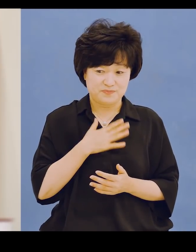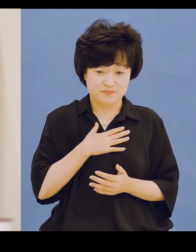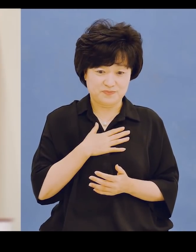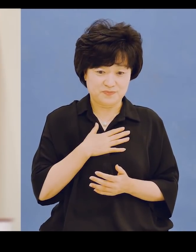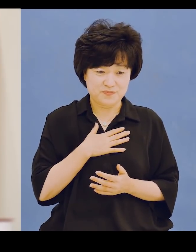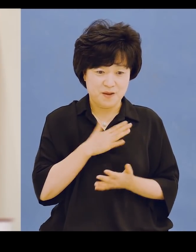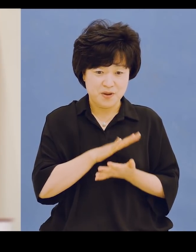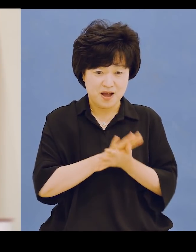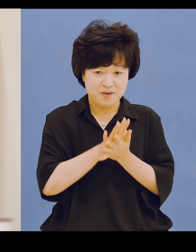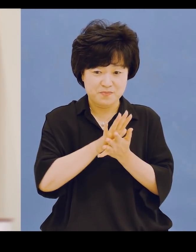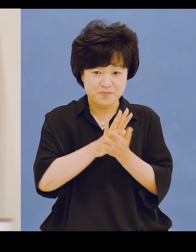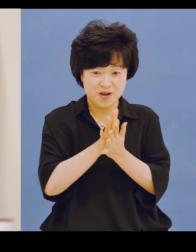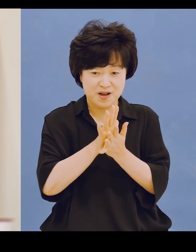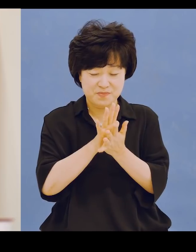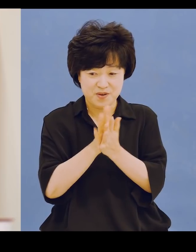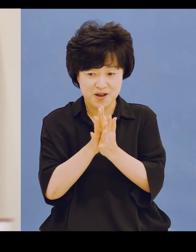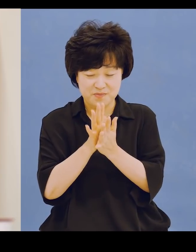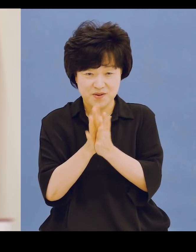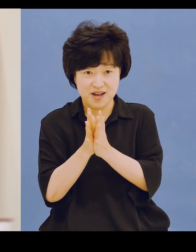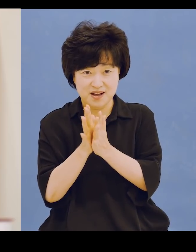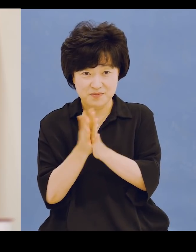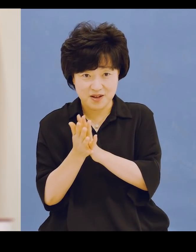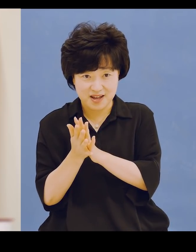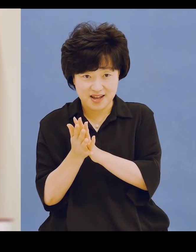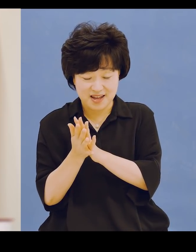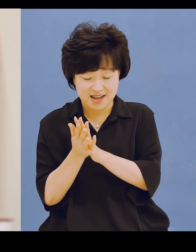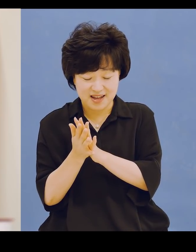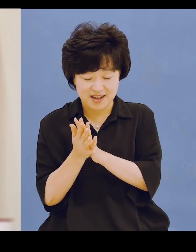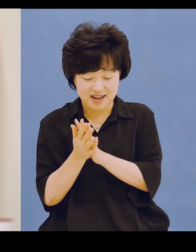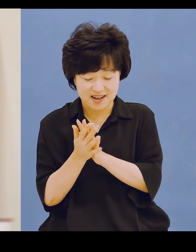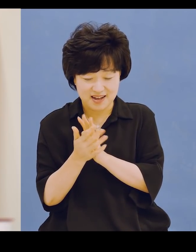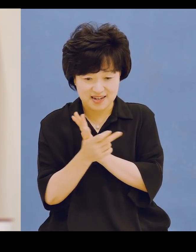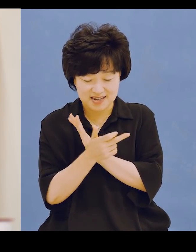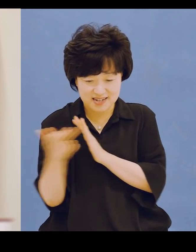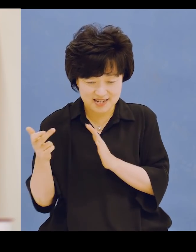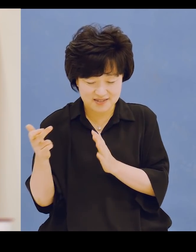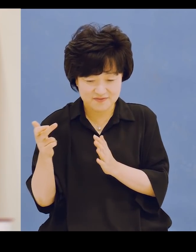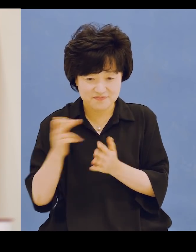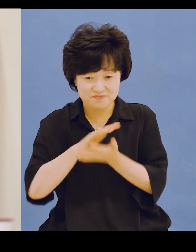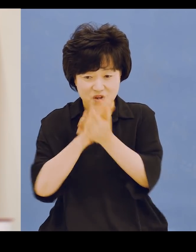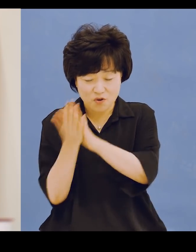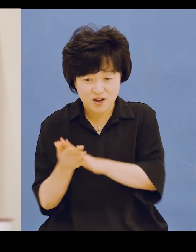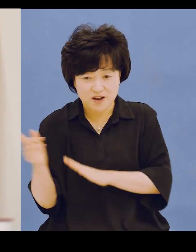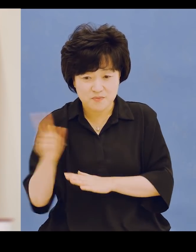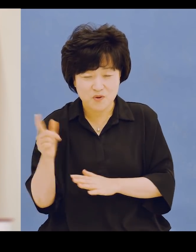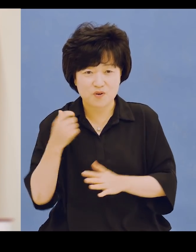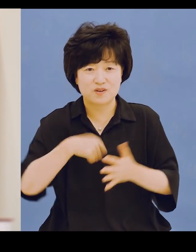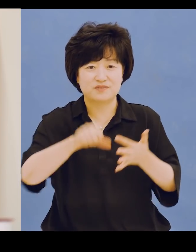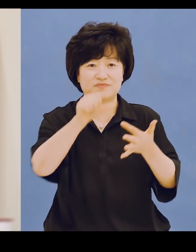일어나기 시작하는 거예요. 그 중에서도 더 큰 변화가 이제 우리 둘째 아이의 정신